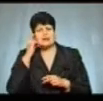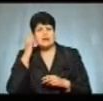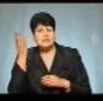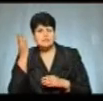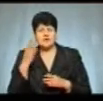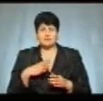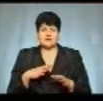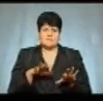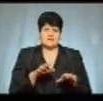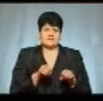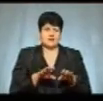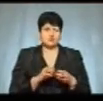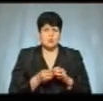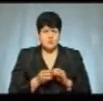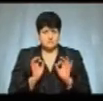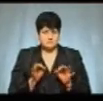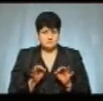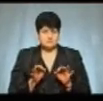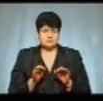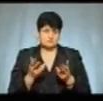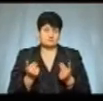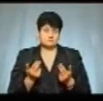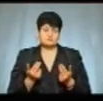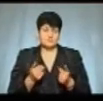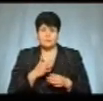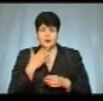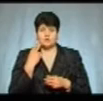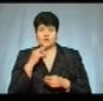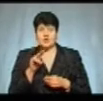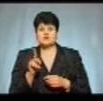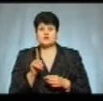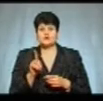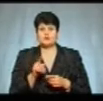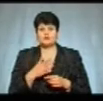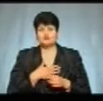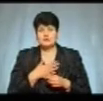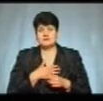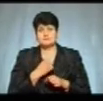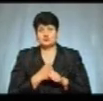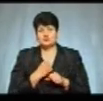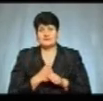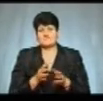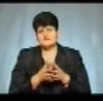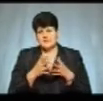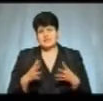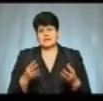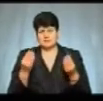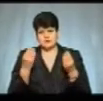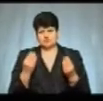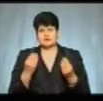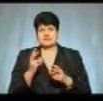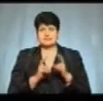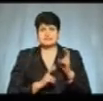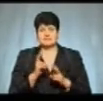на місцях вирішувати якусь проблему. Правильно? Звичайно. Набагато краще, щоб, звичайно, у нас функціонував великий, сучасний завод,